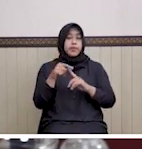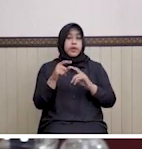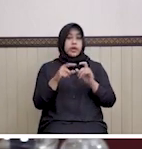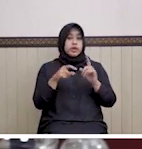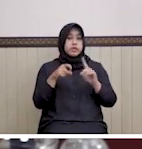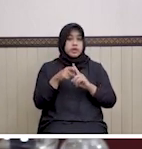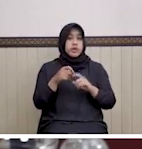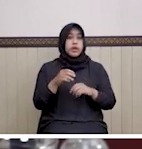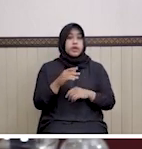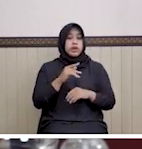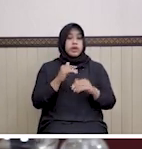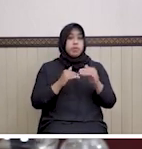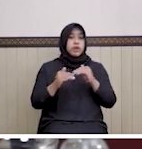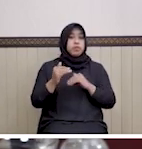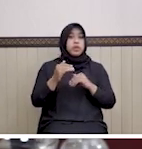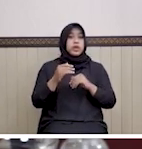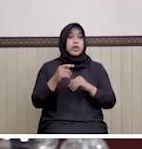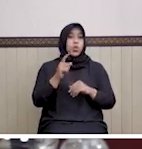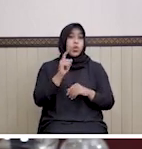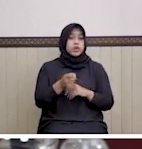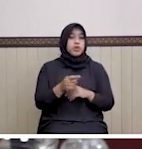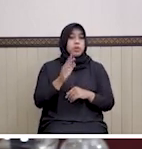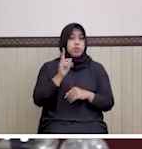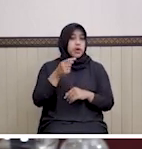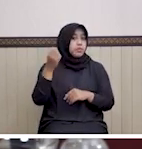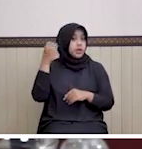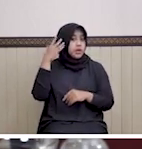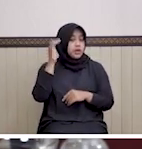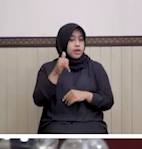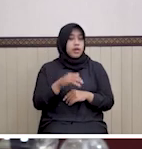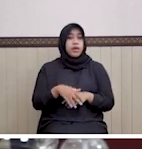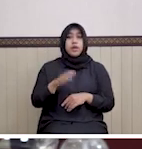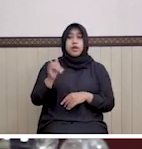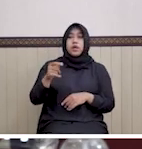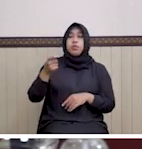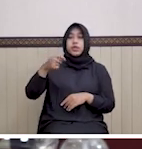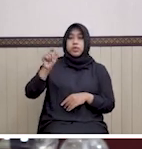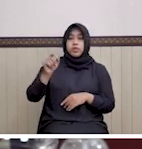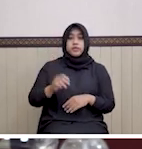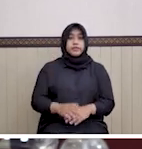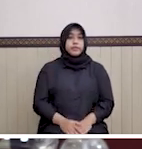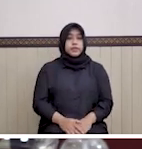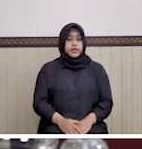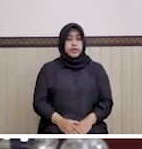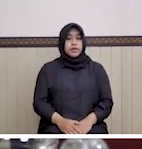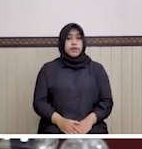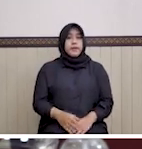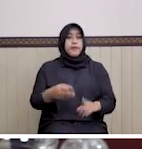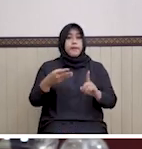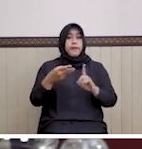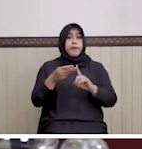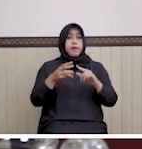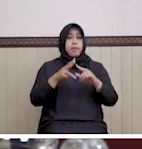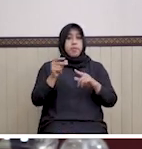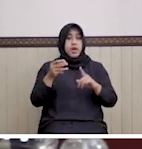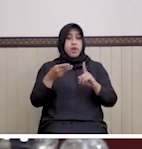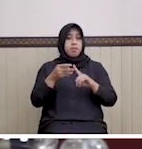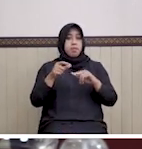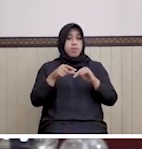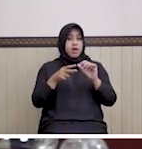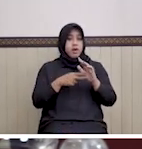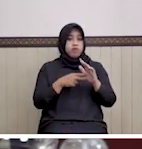kita ini melebihi kewajiban yang katanya mungkin pernah mendengar ya benar Itulah salah satu kebebaran majelis kita itu